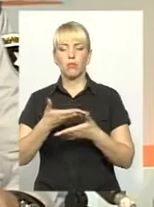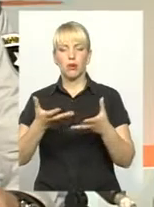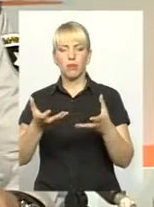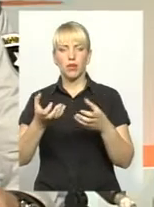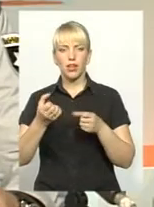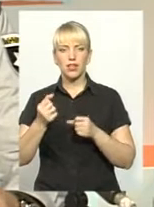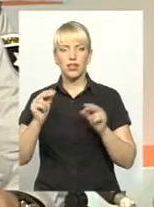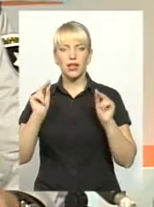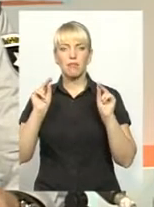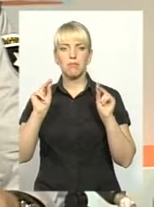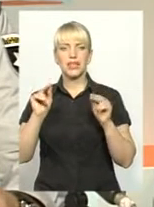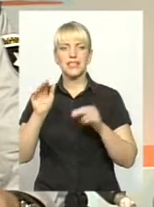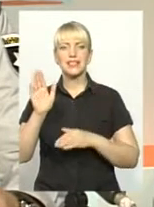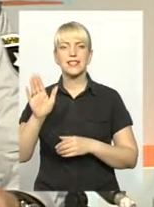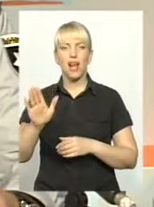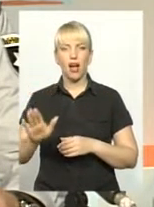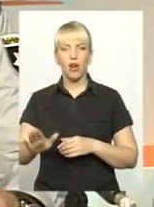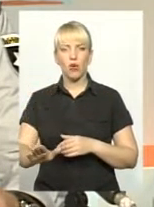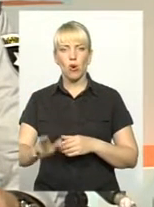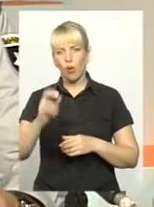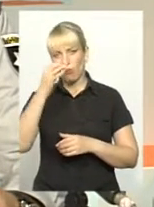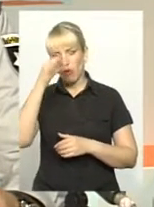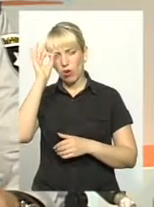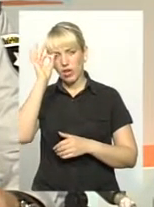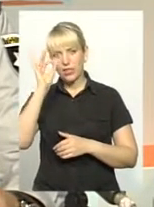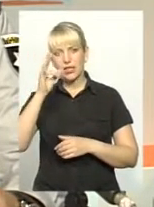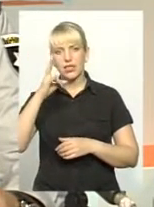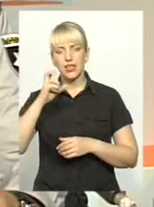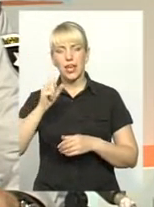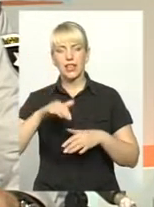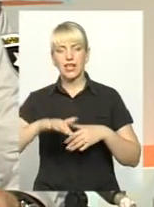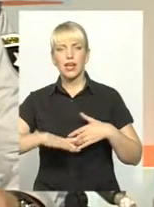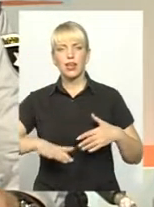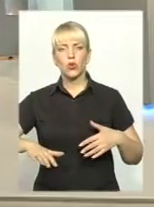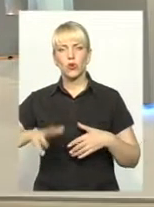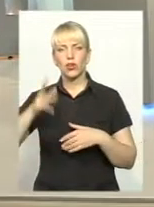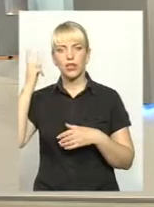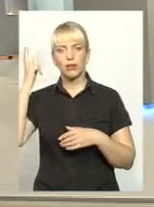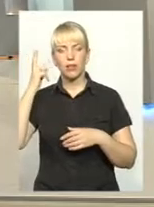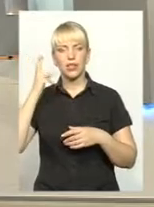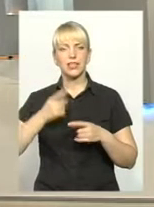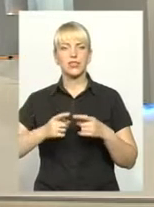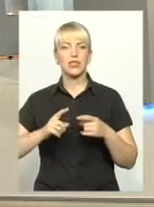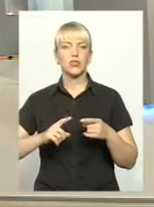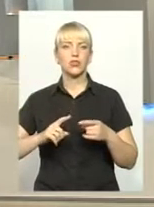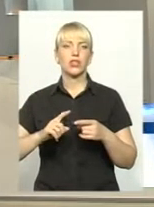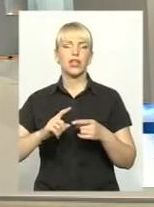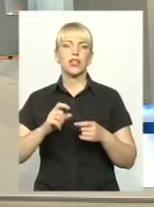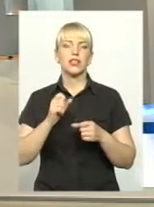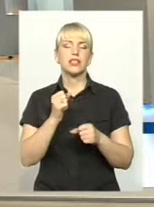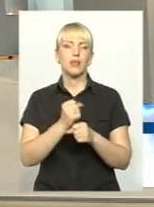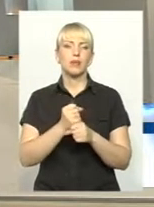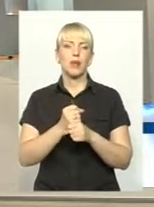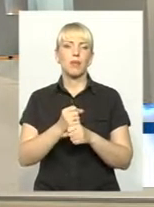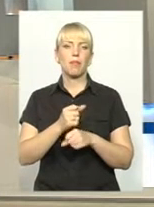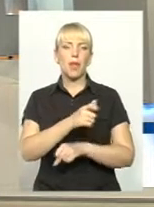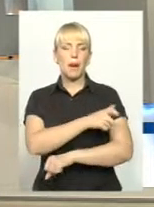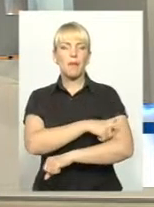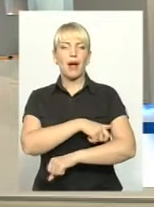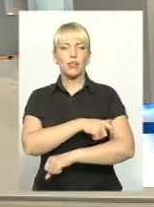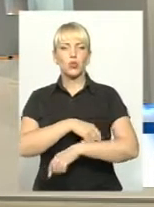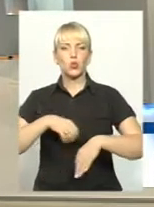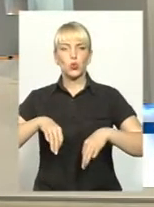поліцейських. На території Хмельницької області запрацювала патрульна поліція. На території Хмельницької області